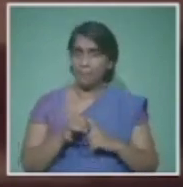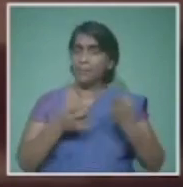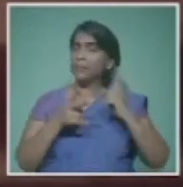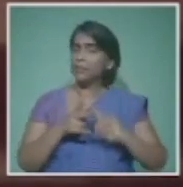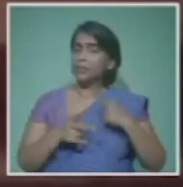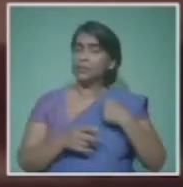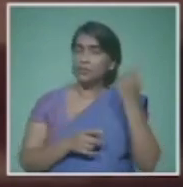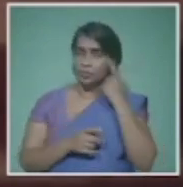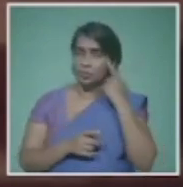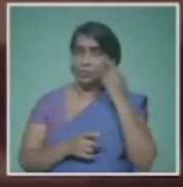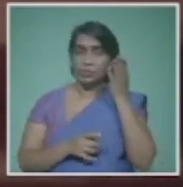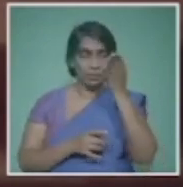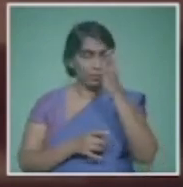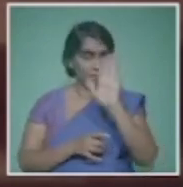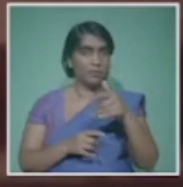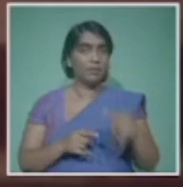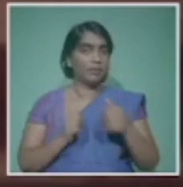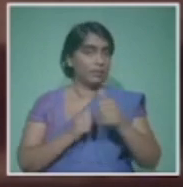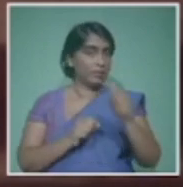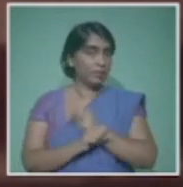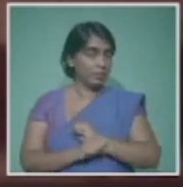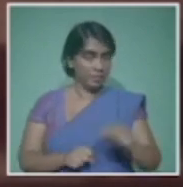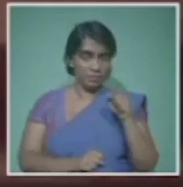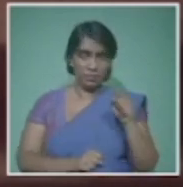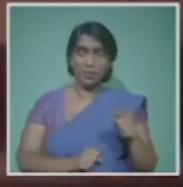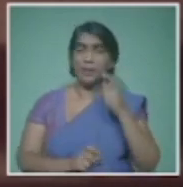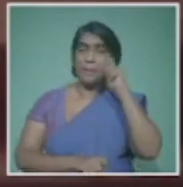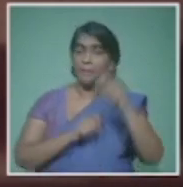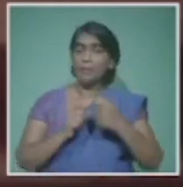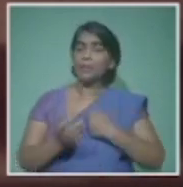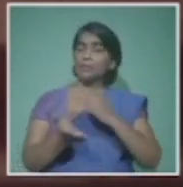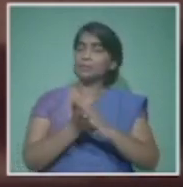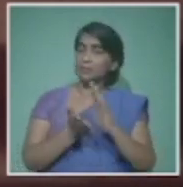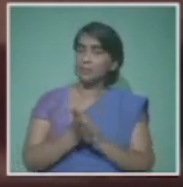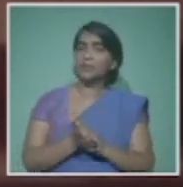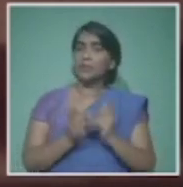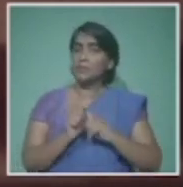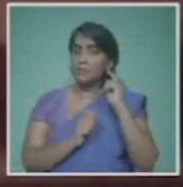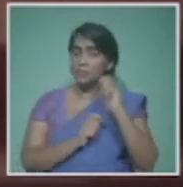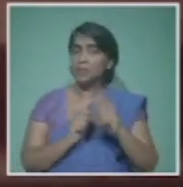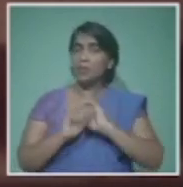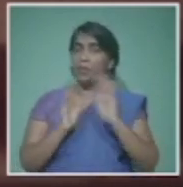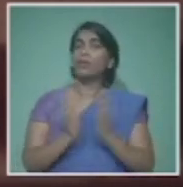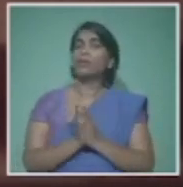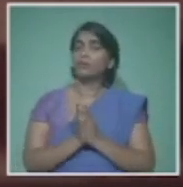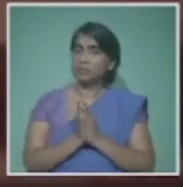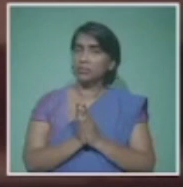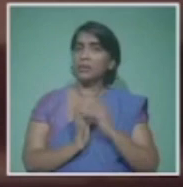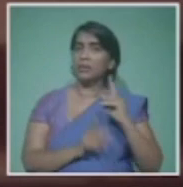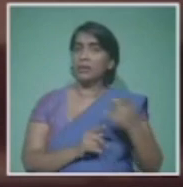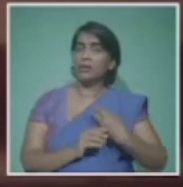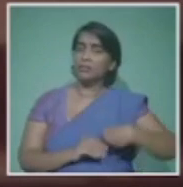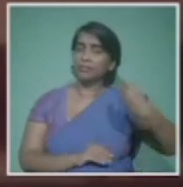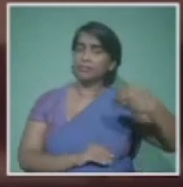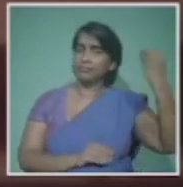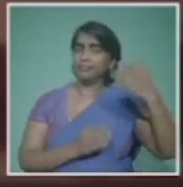ඊළඟට අපි දන්නවා තමුන්නාසලා මේවා කරන්නේ නැතුව ජනතාවට සේවාවන් සඳහා ගීවීමට සිදුවෙන මුදල පමණක් දිනපතා ඉහළ